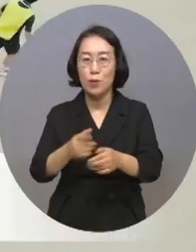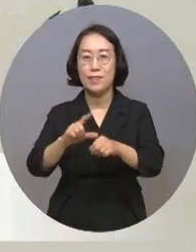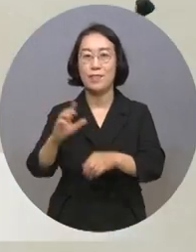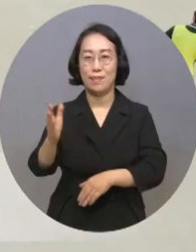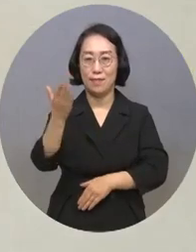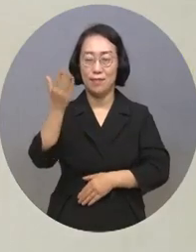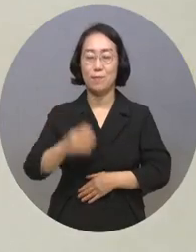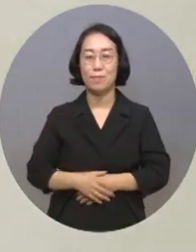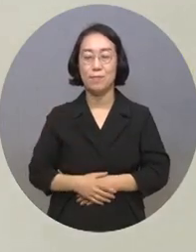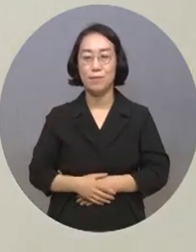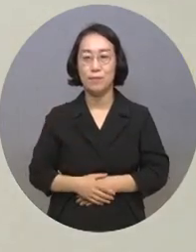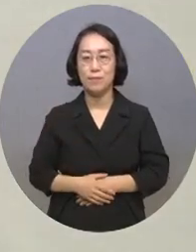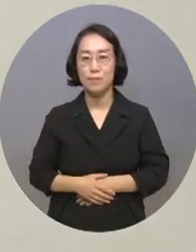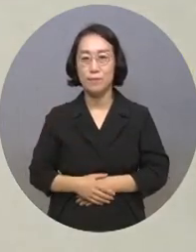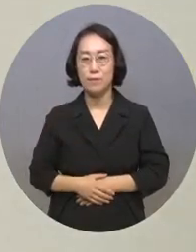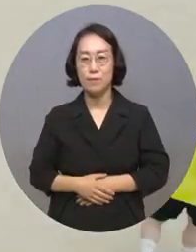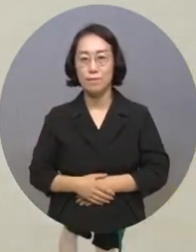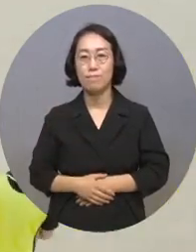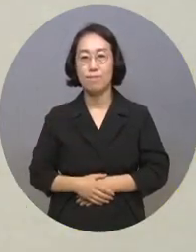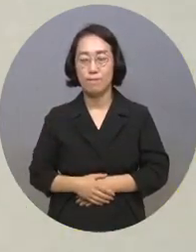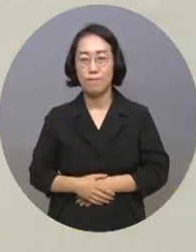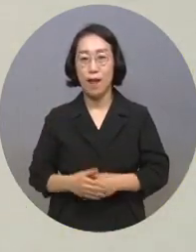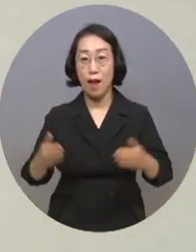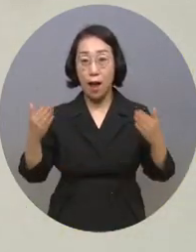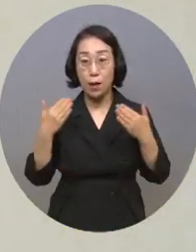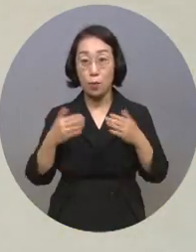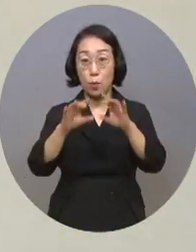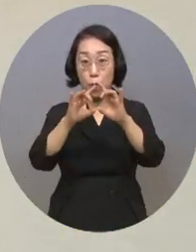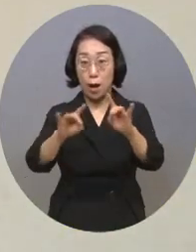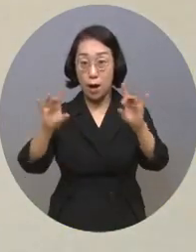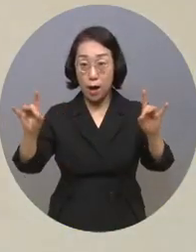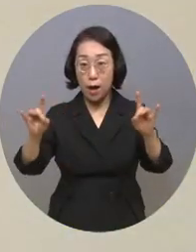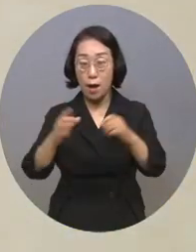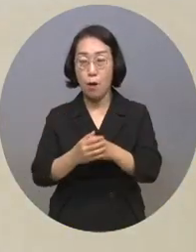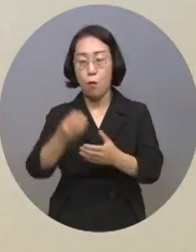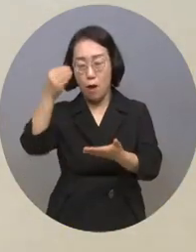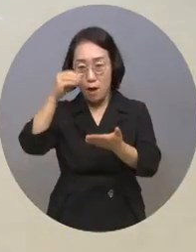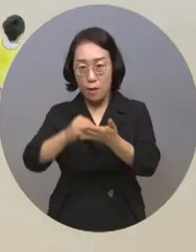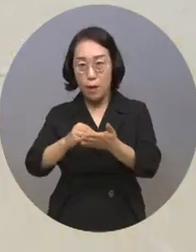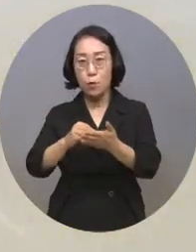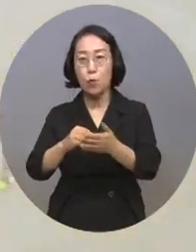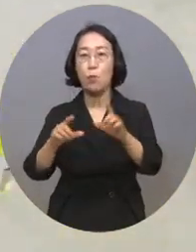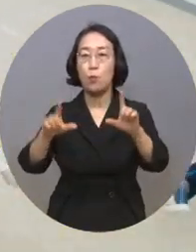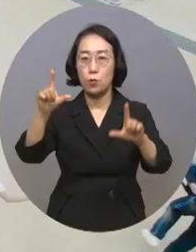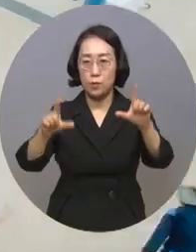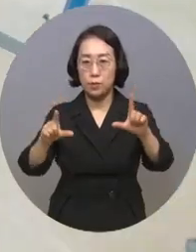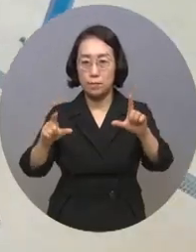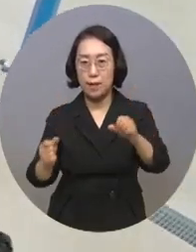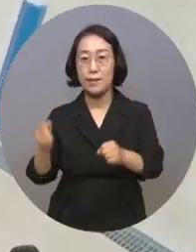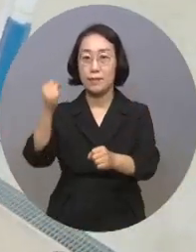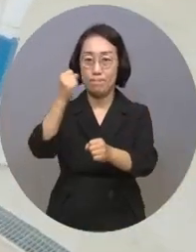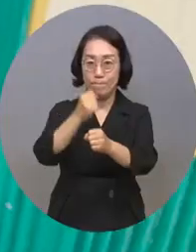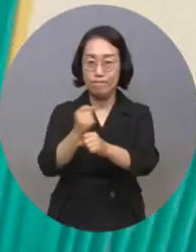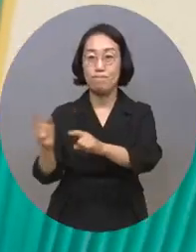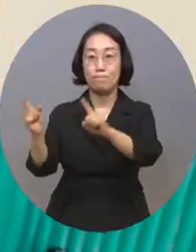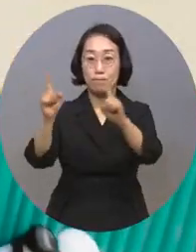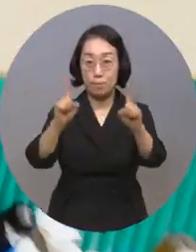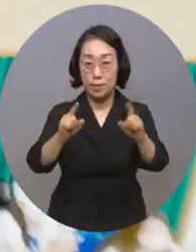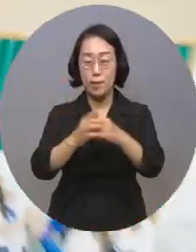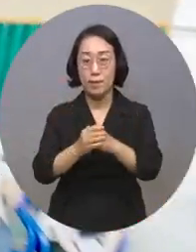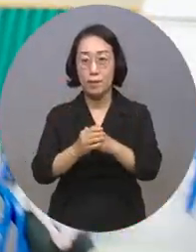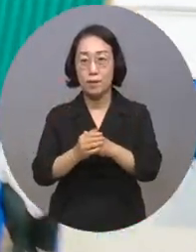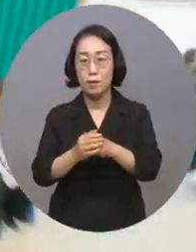되었습니다. 이처럼 각 학교들이 일상의 모습과 함께 활력을 되찾아가는 가운데